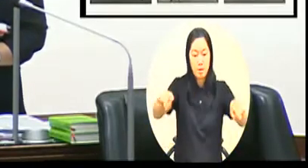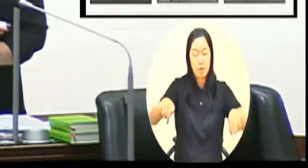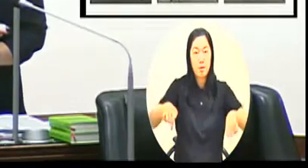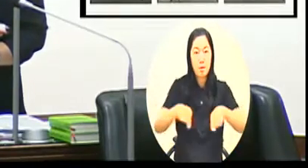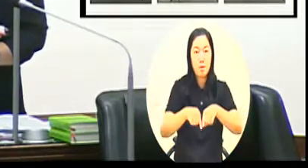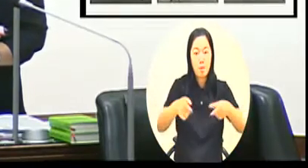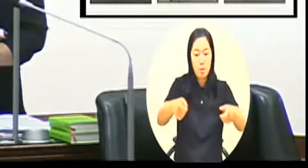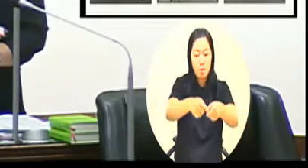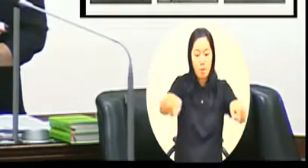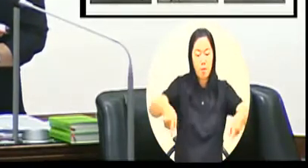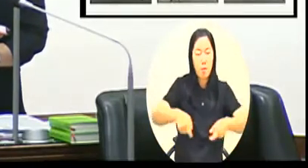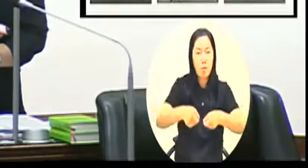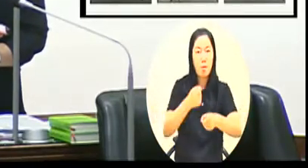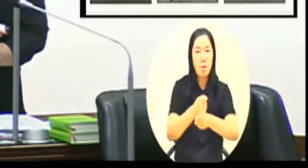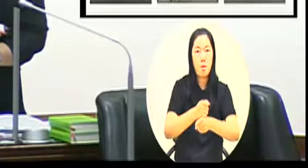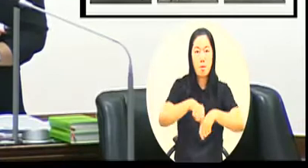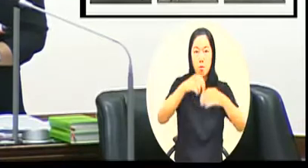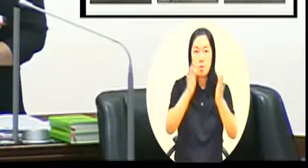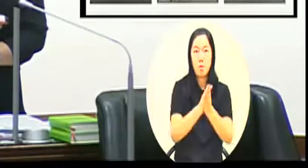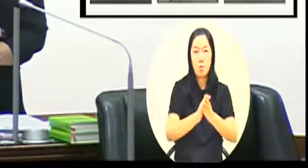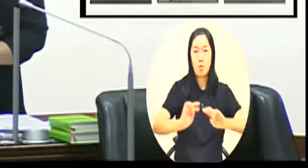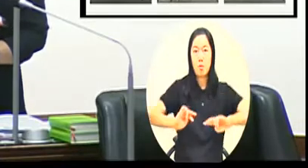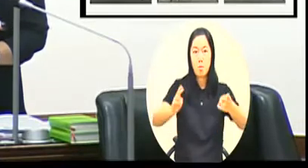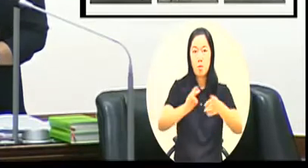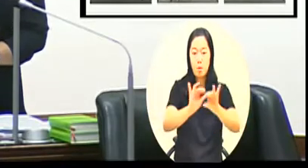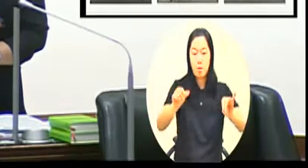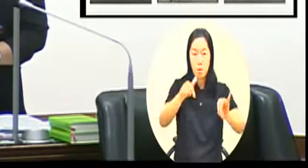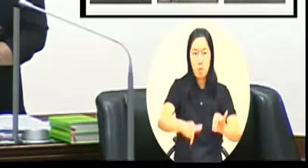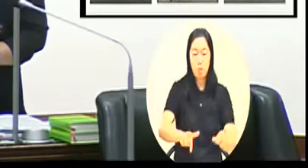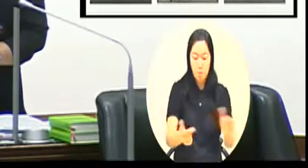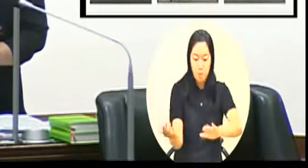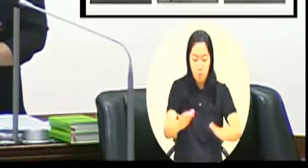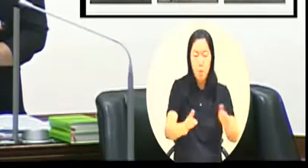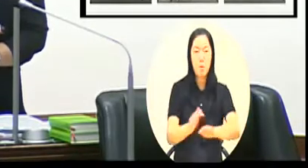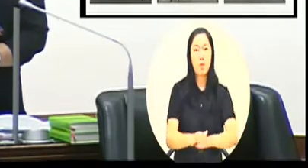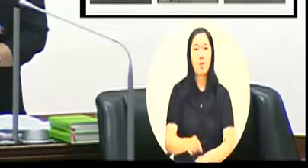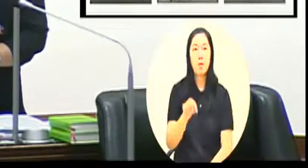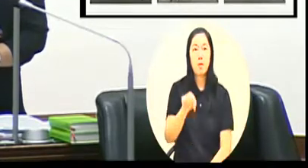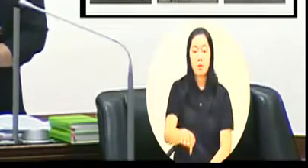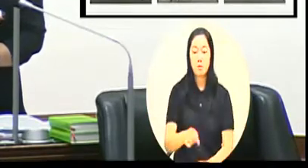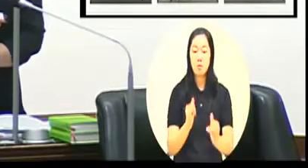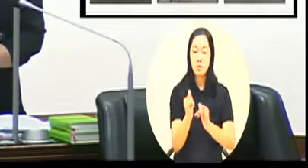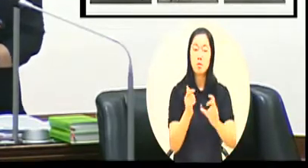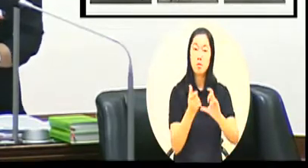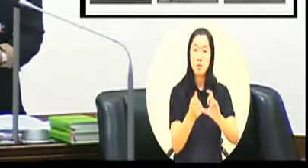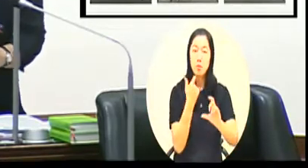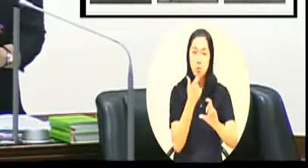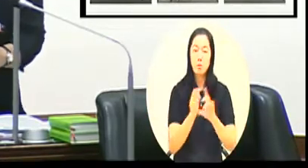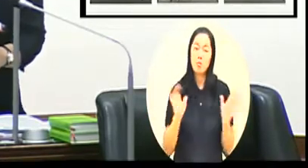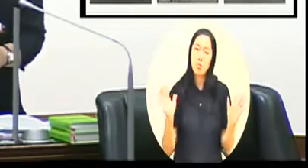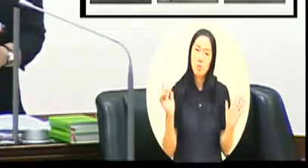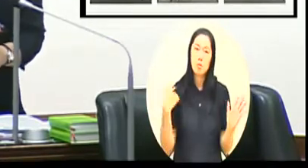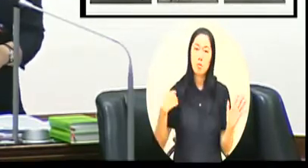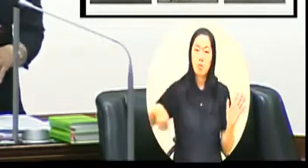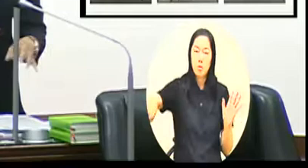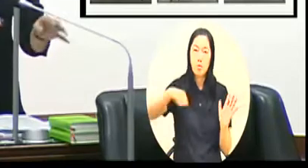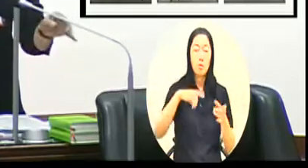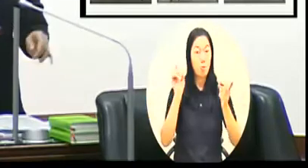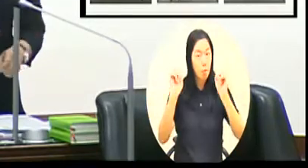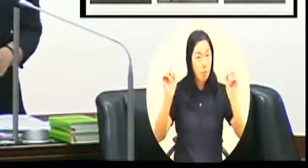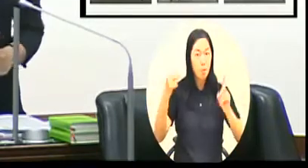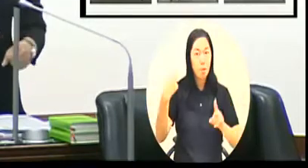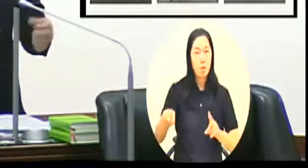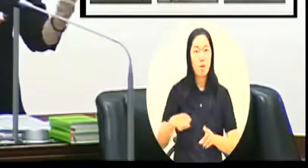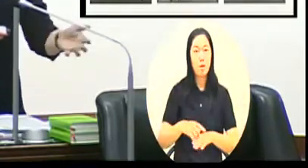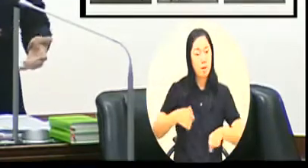的，也能够把它地下化，把这边的这个路，因为这边是社区，很多小朋友在这边玩耍，或者是有机